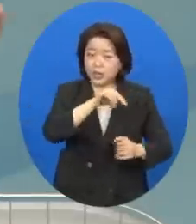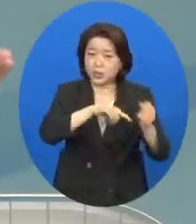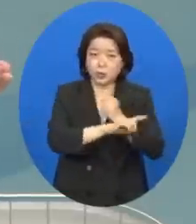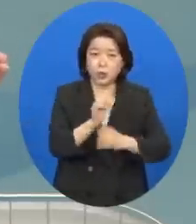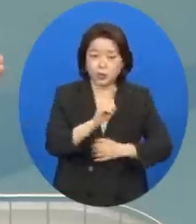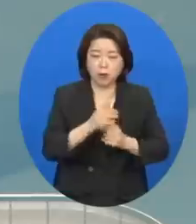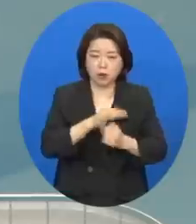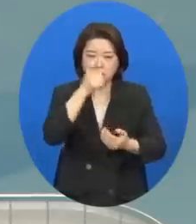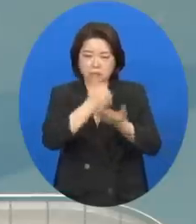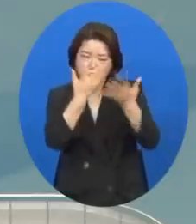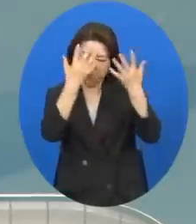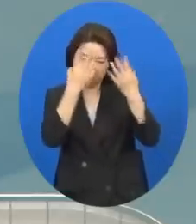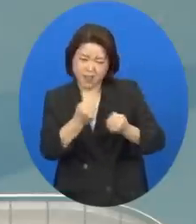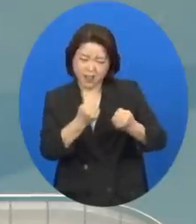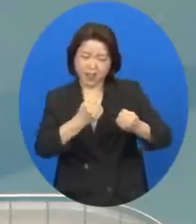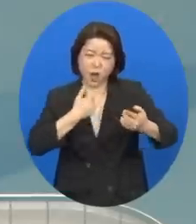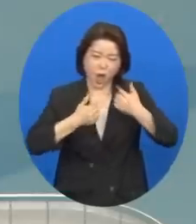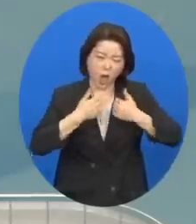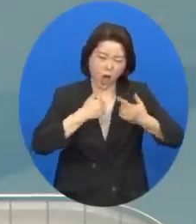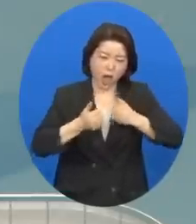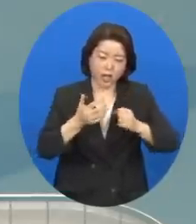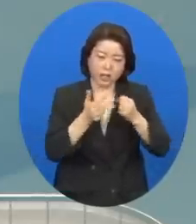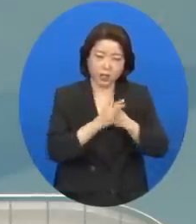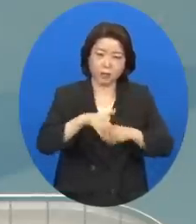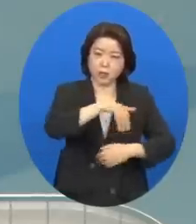죄를 많이 지어서 가는 게 아닙니다.